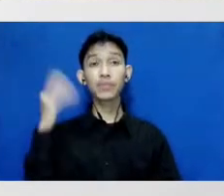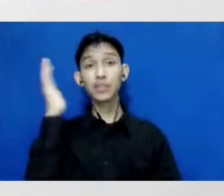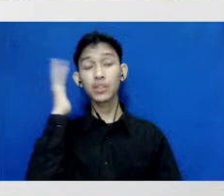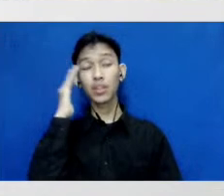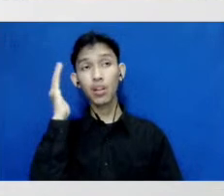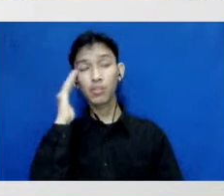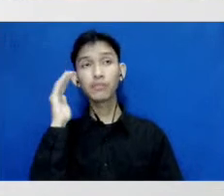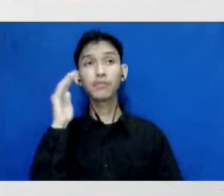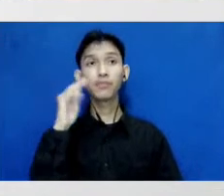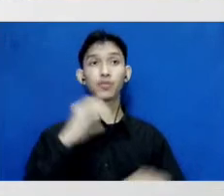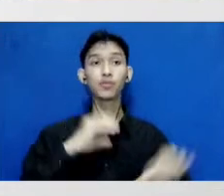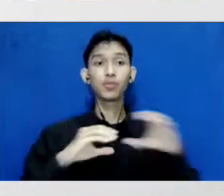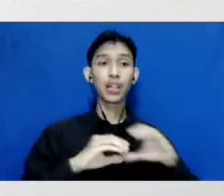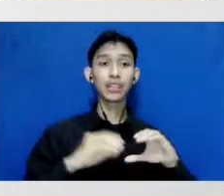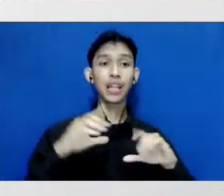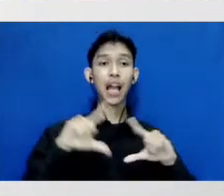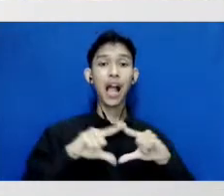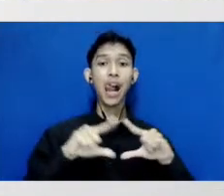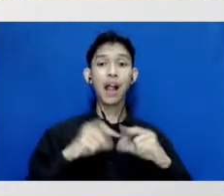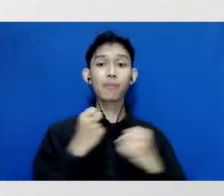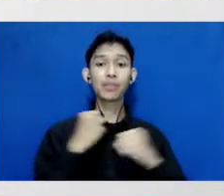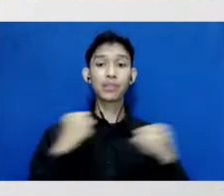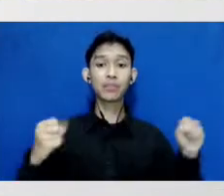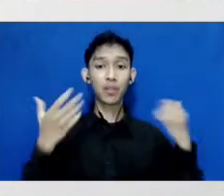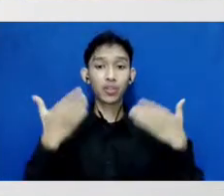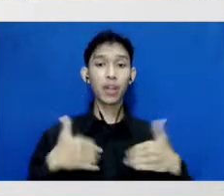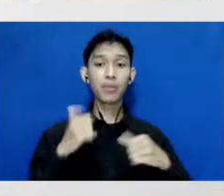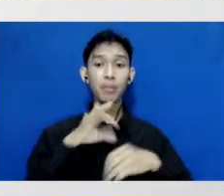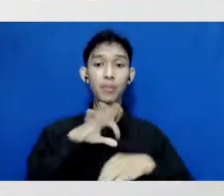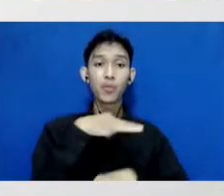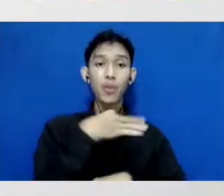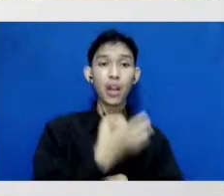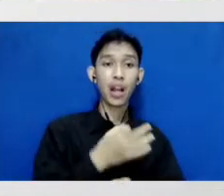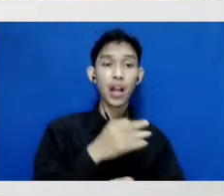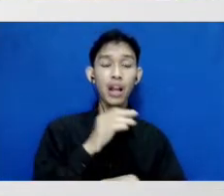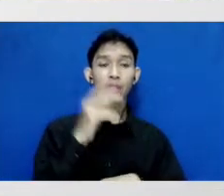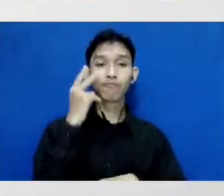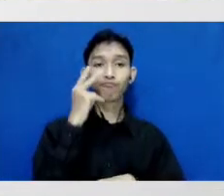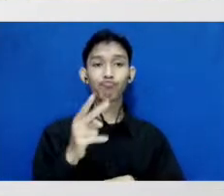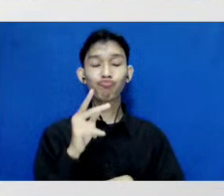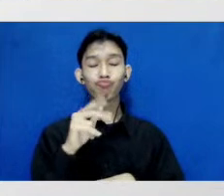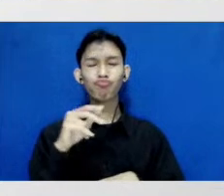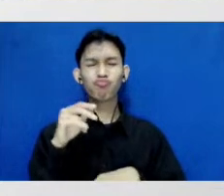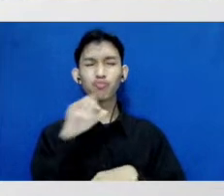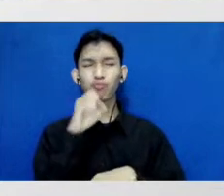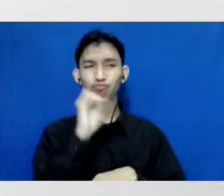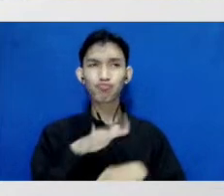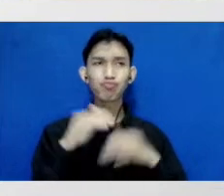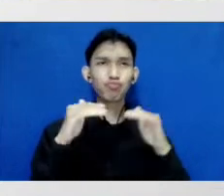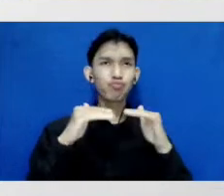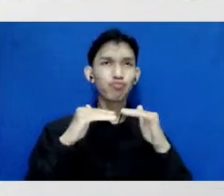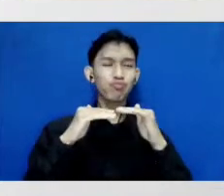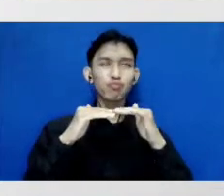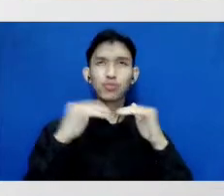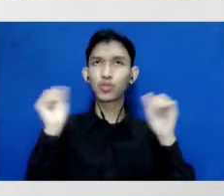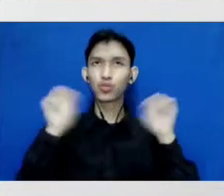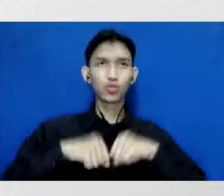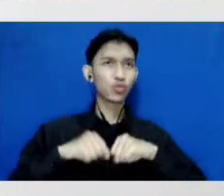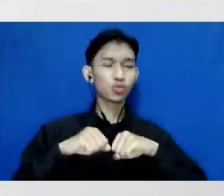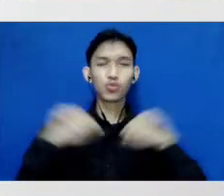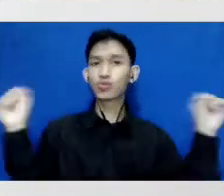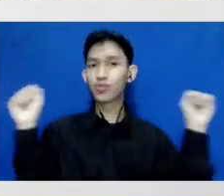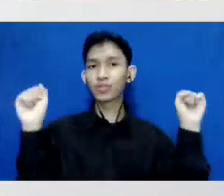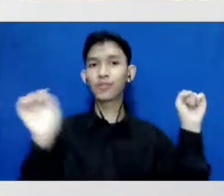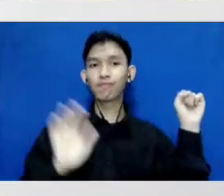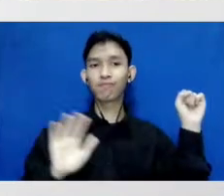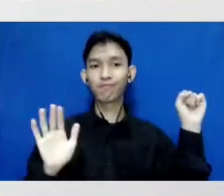manusia. Kita bisa menyuarakan pandangan kita bisa menyuarakan ketidaksetujuan kita. Dan ketika kita merasa aman,